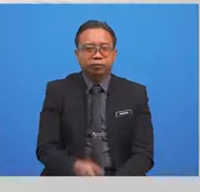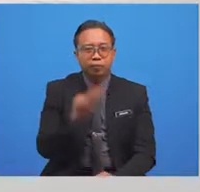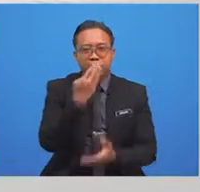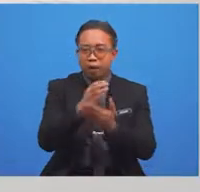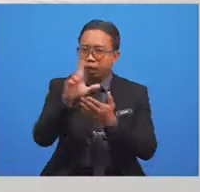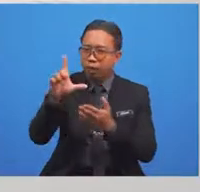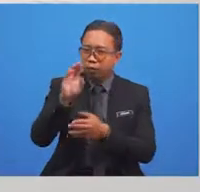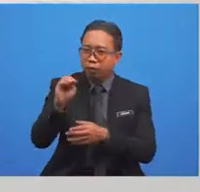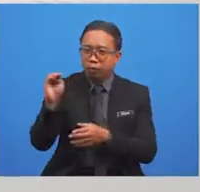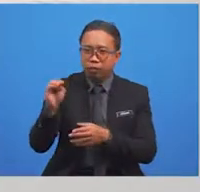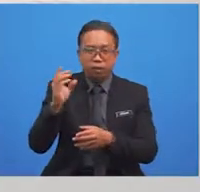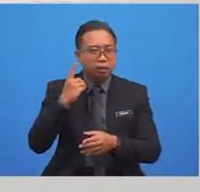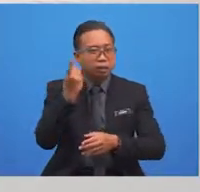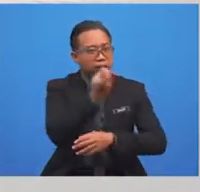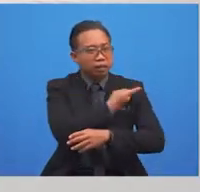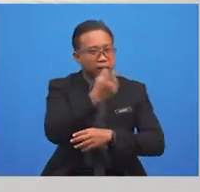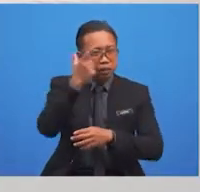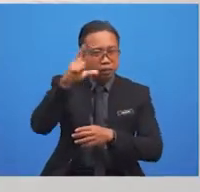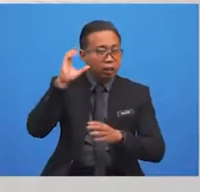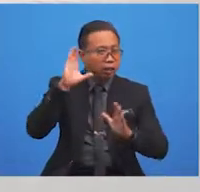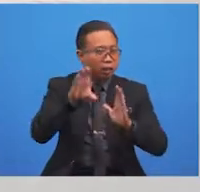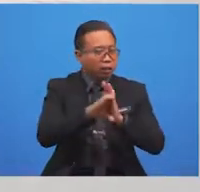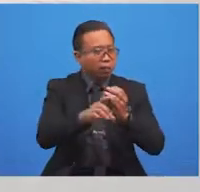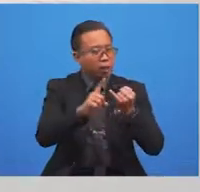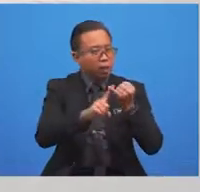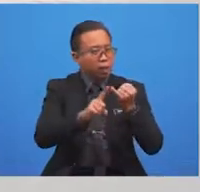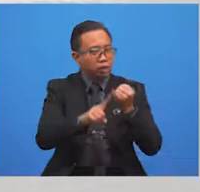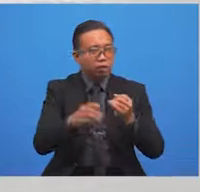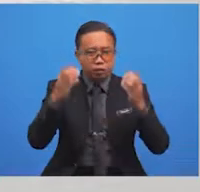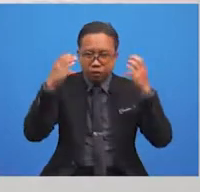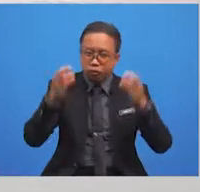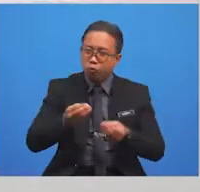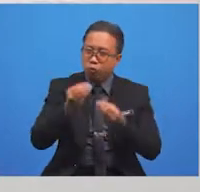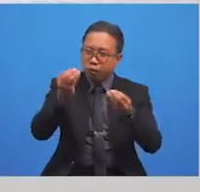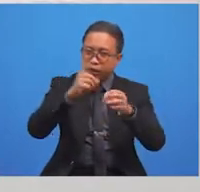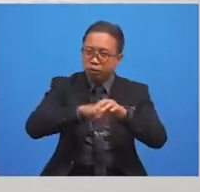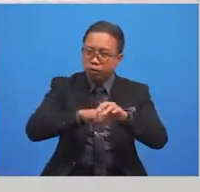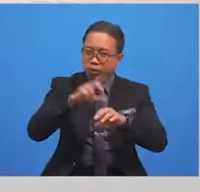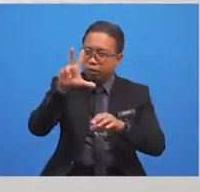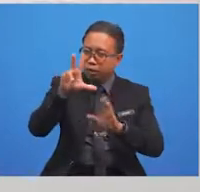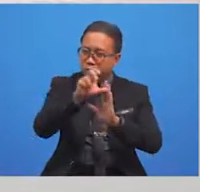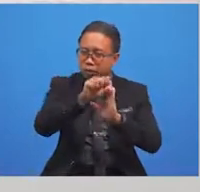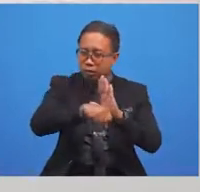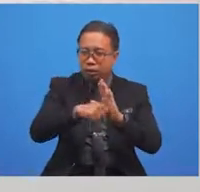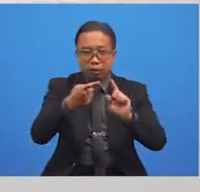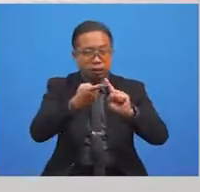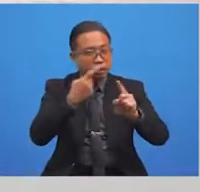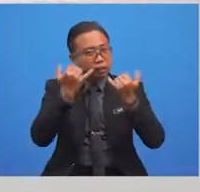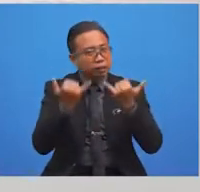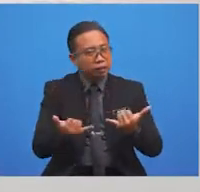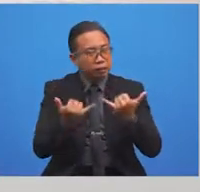Baiklah, murid-murid. Kita lihat gambar yang terakhir. Cikgu beri masa 3 saat dari